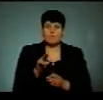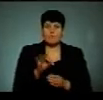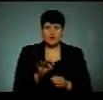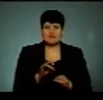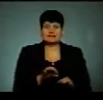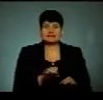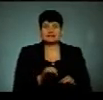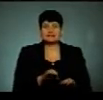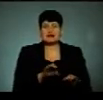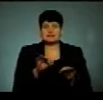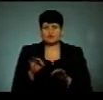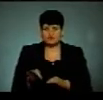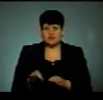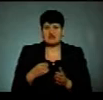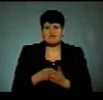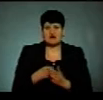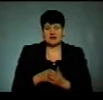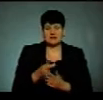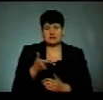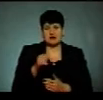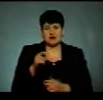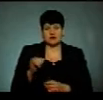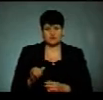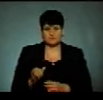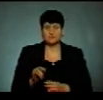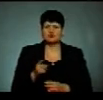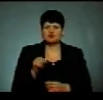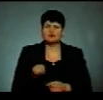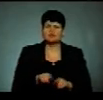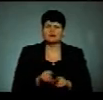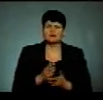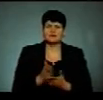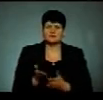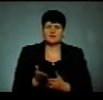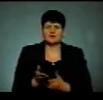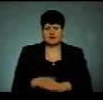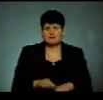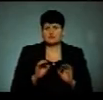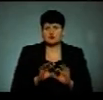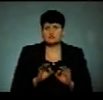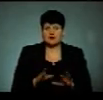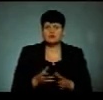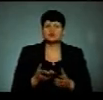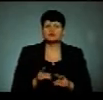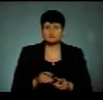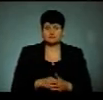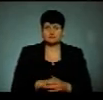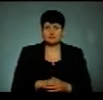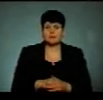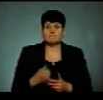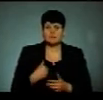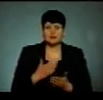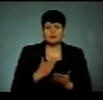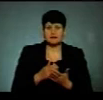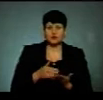транспортуванню газу і вартість самого газу. Чому так відбувається? Я вам розкажу природу цих якби речей. Тому що ми йдемо